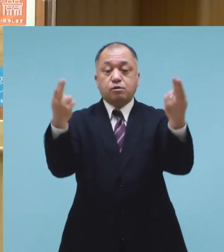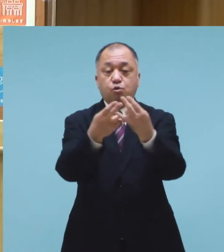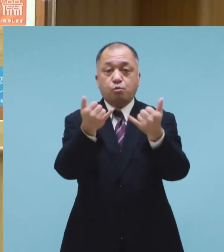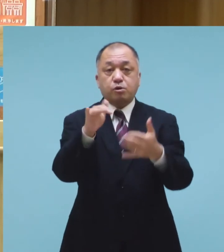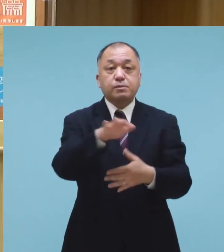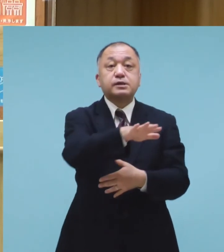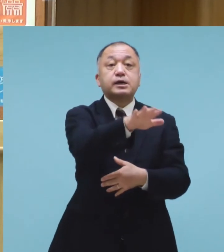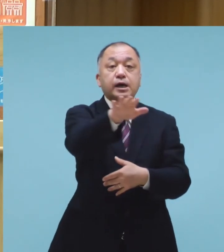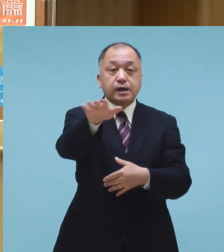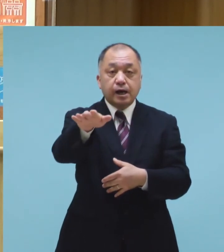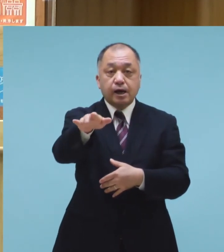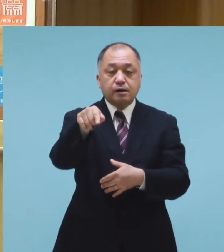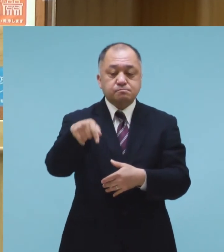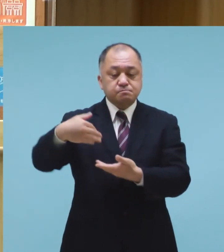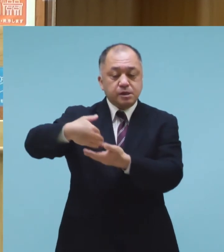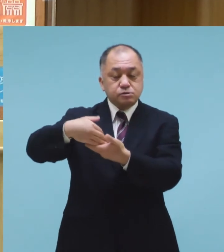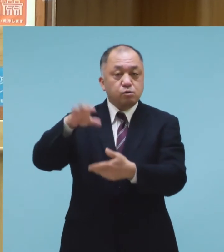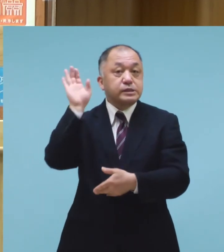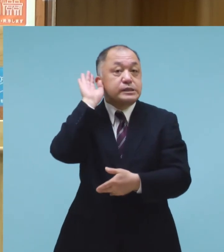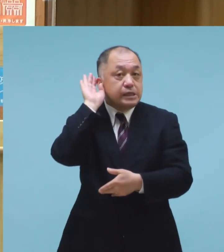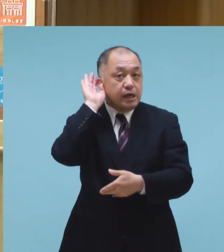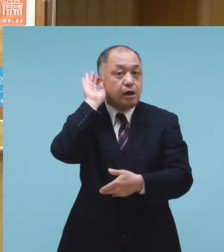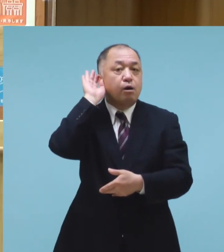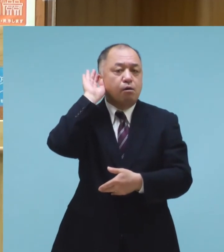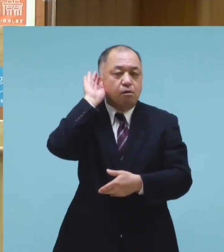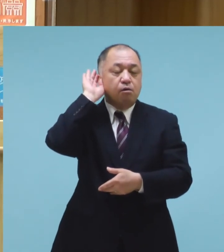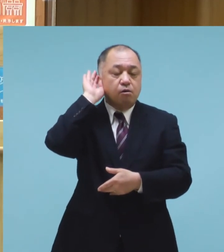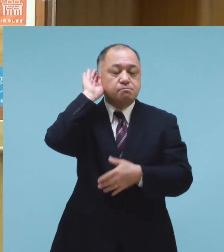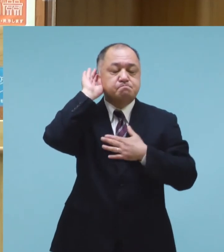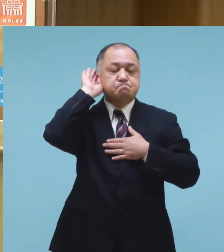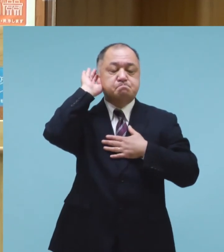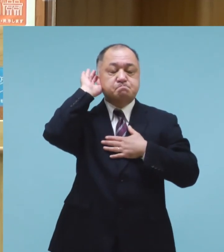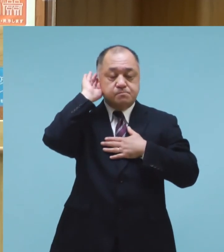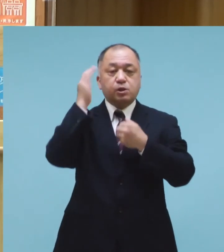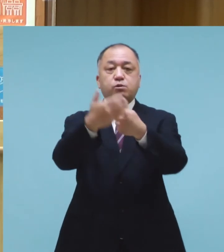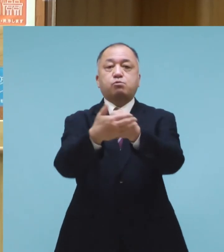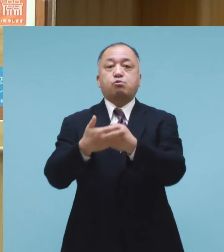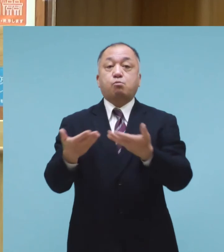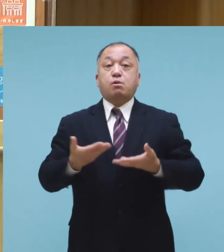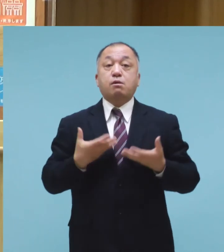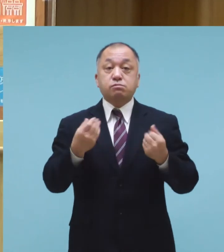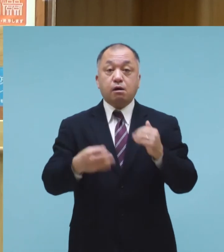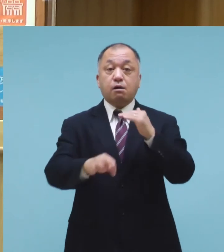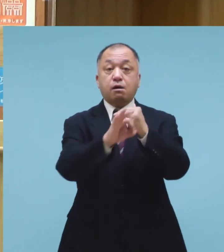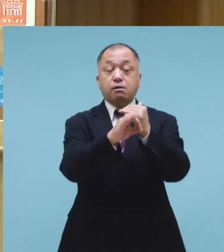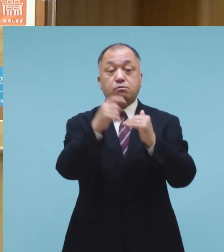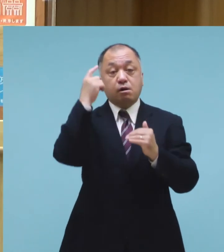踏まえてご協力いただけたという事例だというふうに考えています。